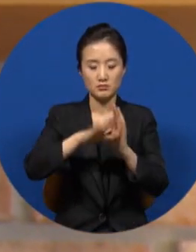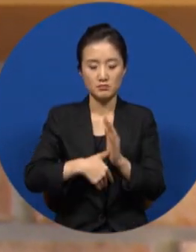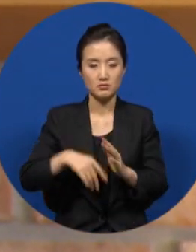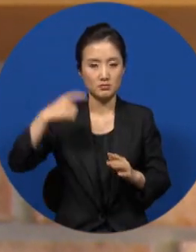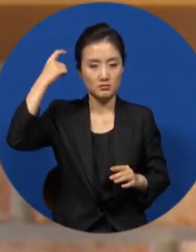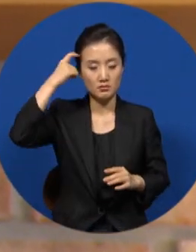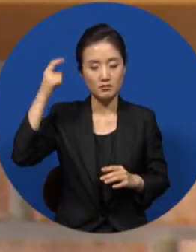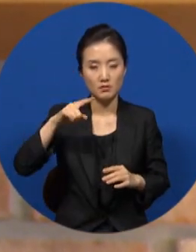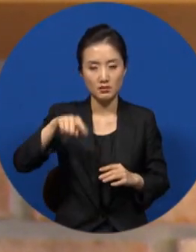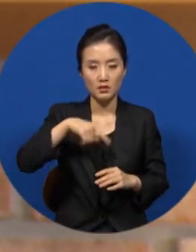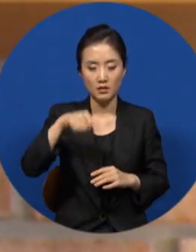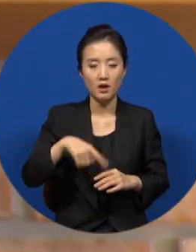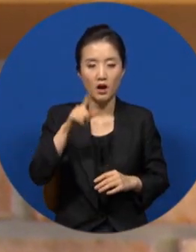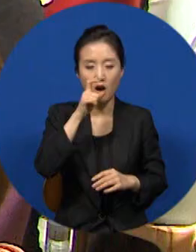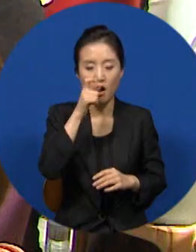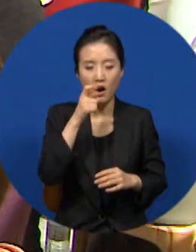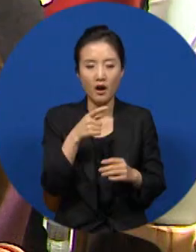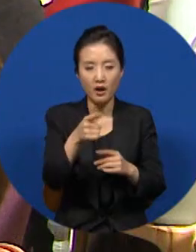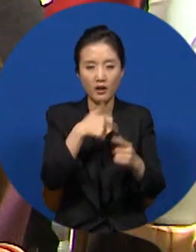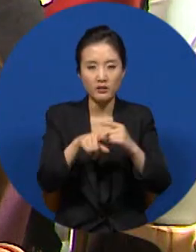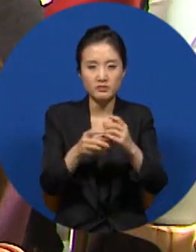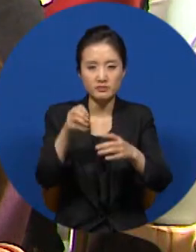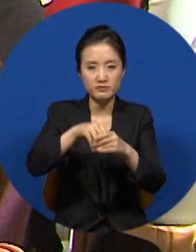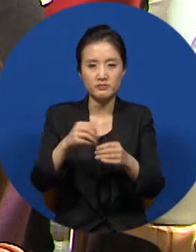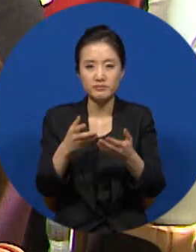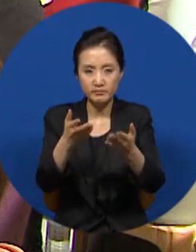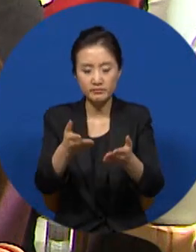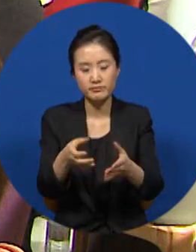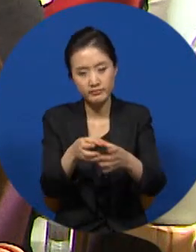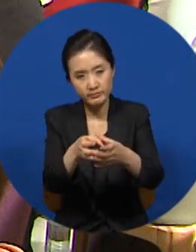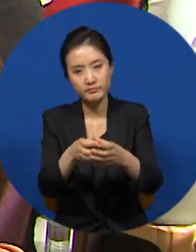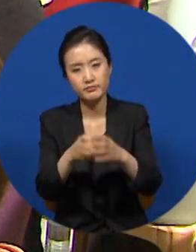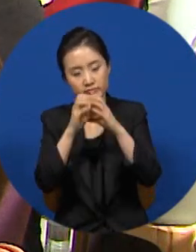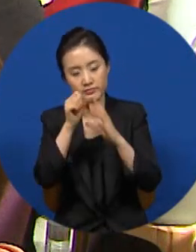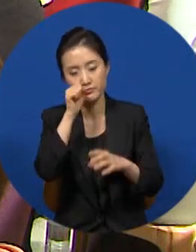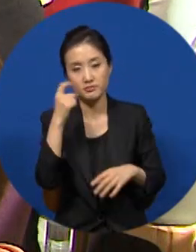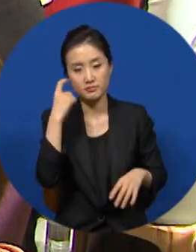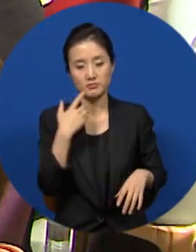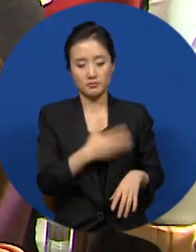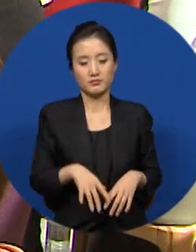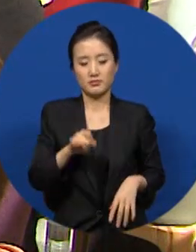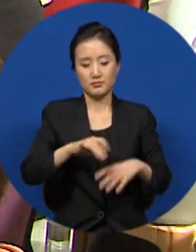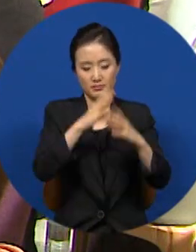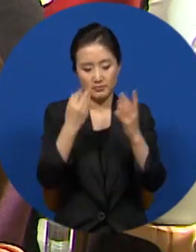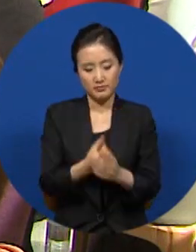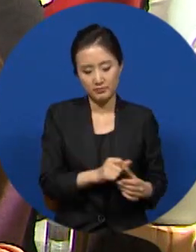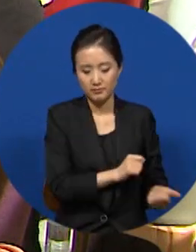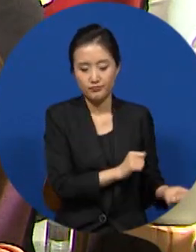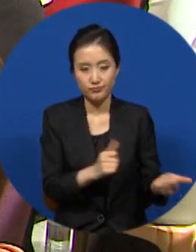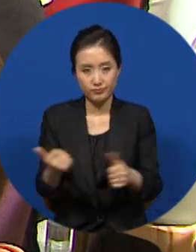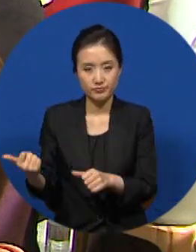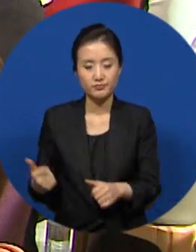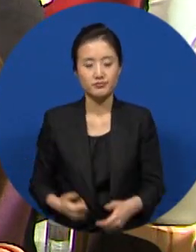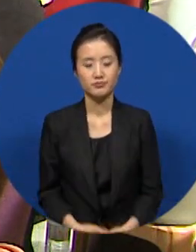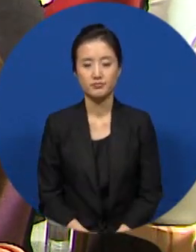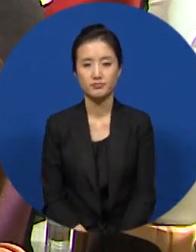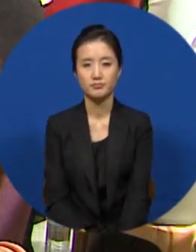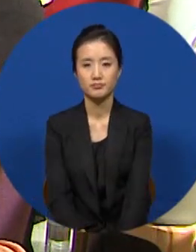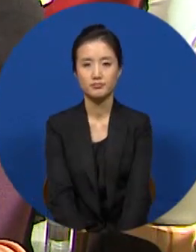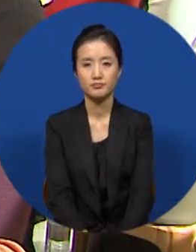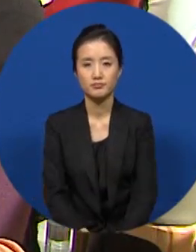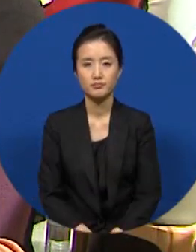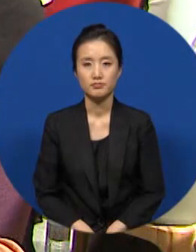머릿속에 물을 떠들여서 조금 차운 물이면 좋습니다. 몸속에 있는 질병들이 완전히 다 빠져나가듯이, 그럼 기분이 일단